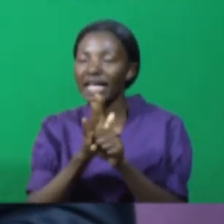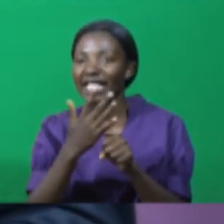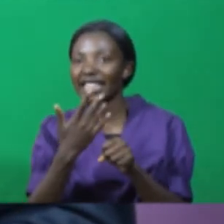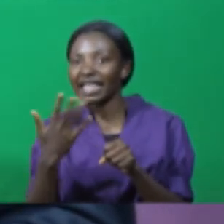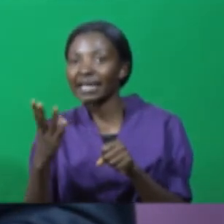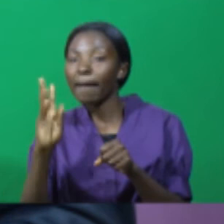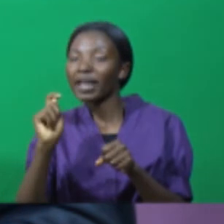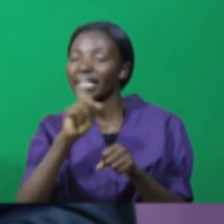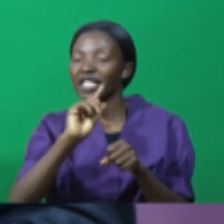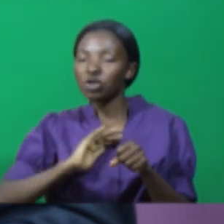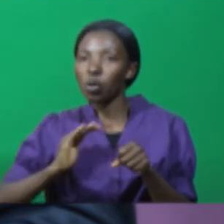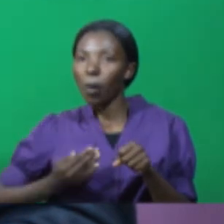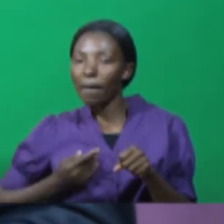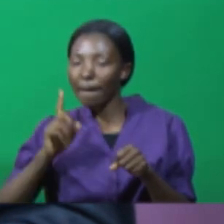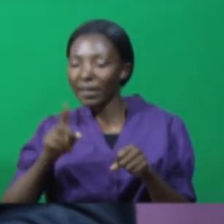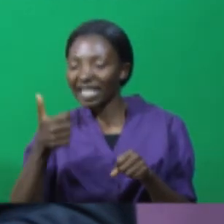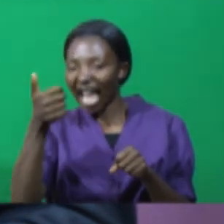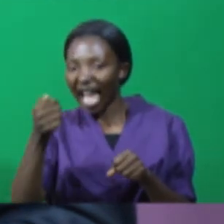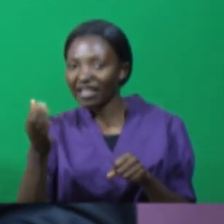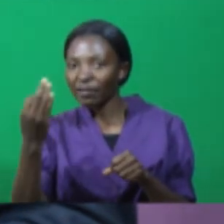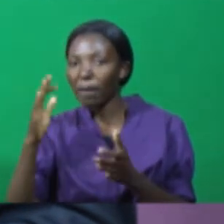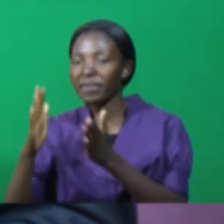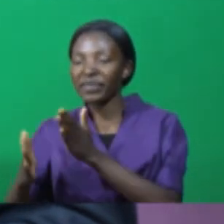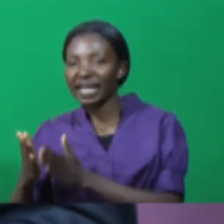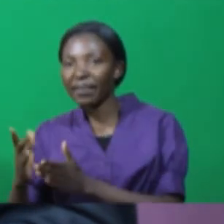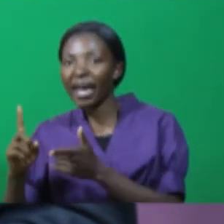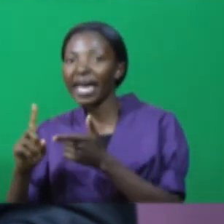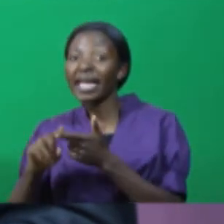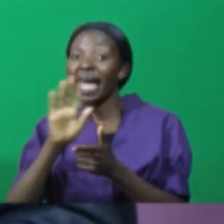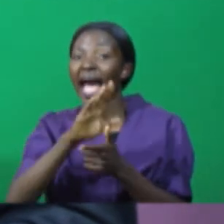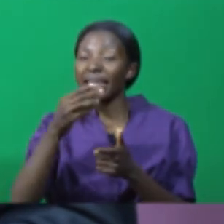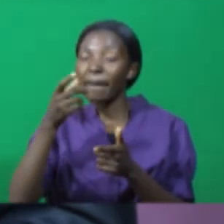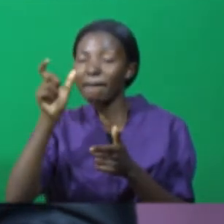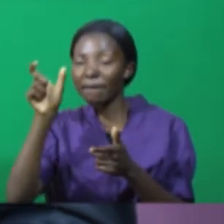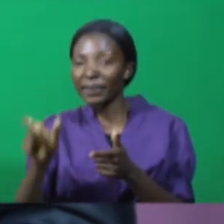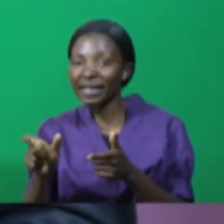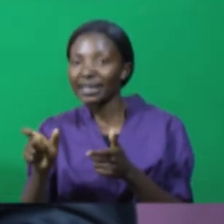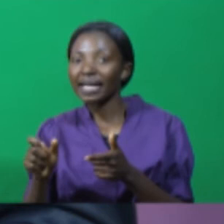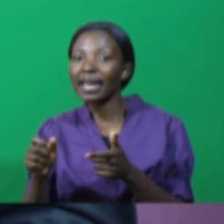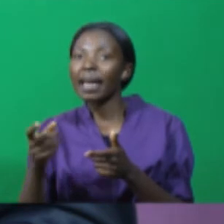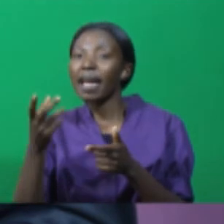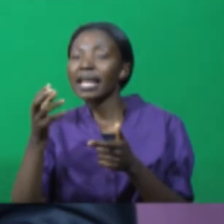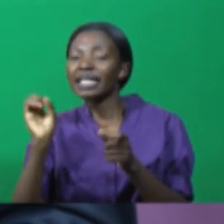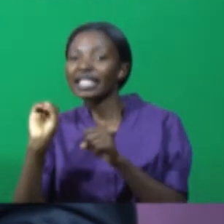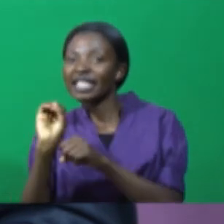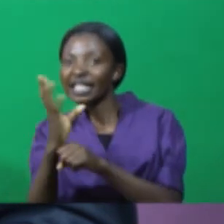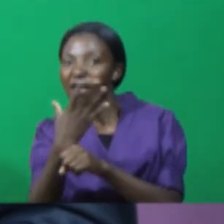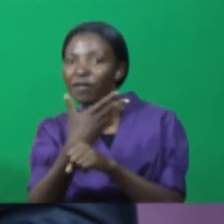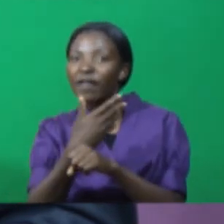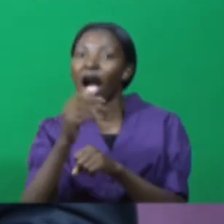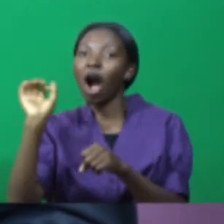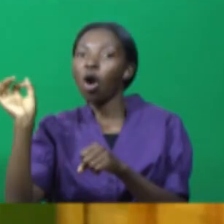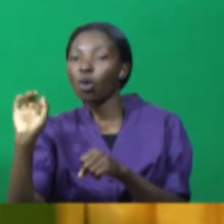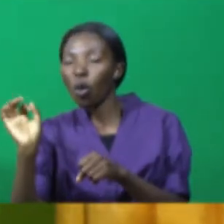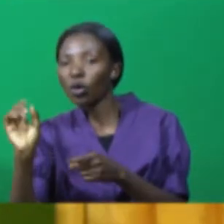mumwe nemumwe unofanira kukumbira kune waanogara naye nekumutorwa unogara mba make ukomba wesivheri newendarama